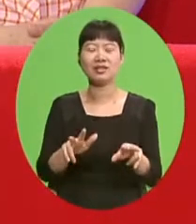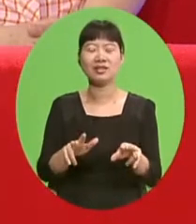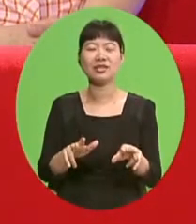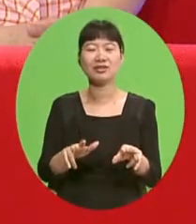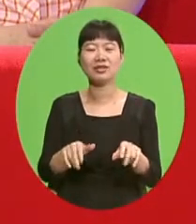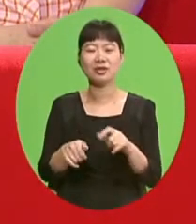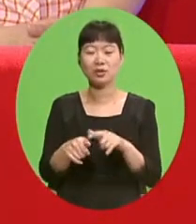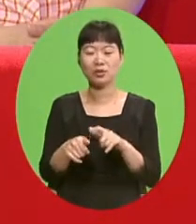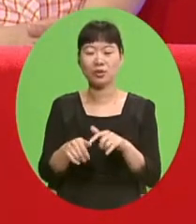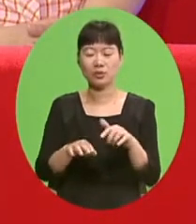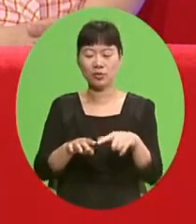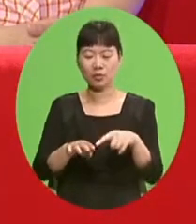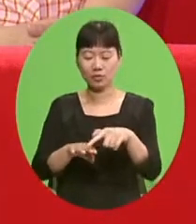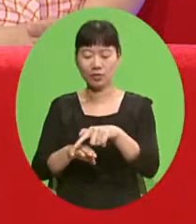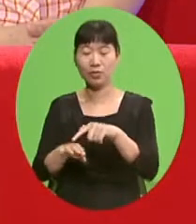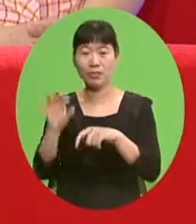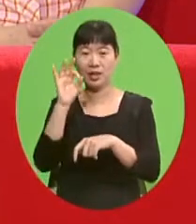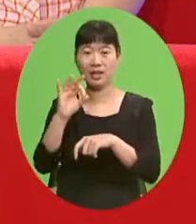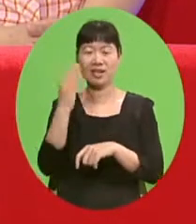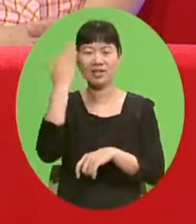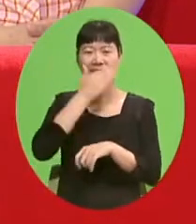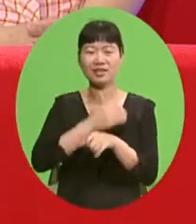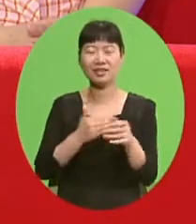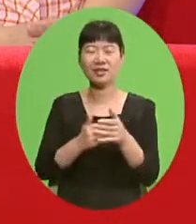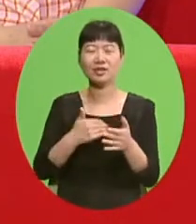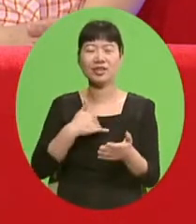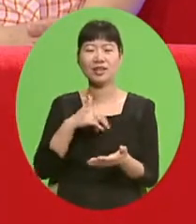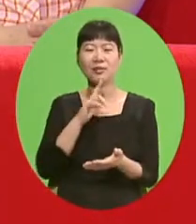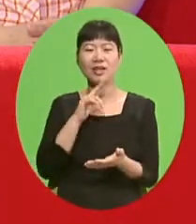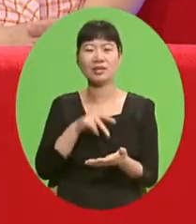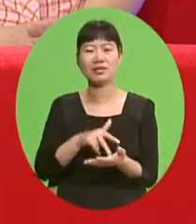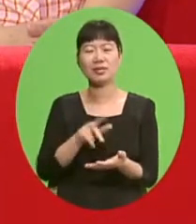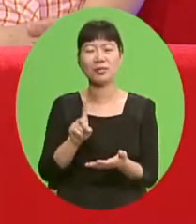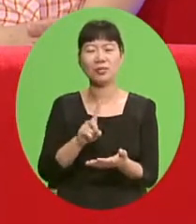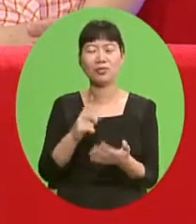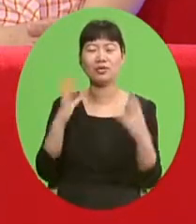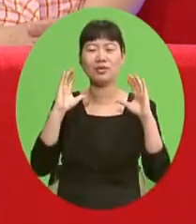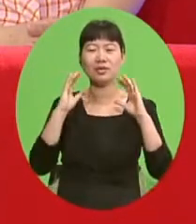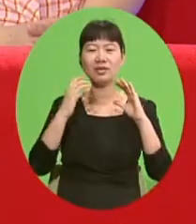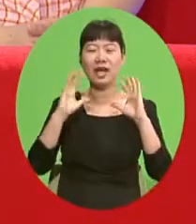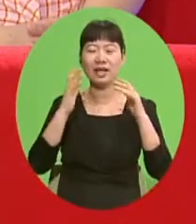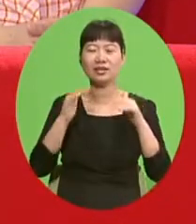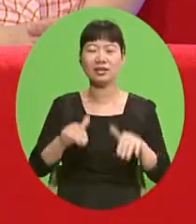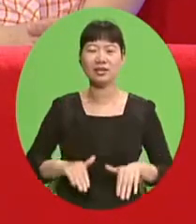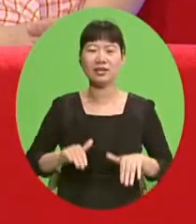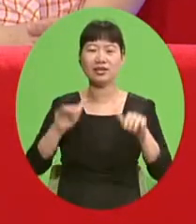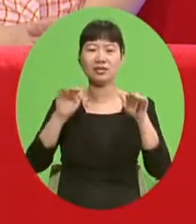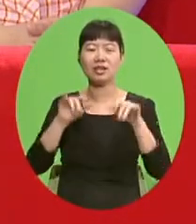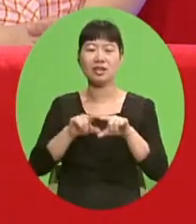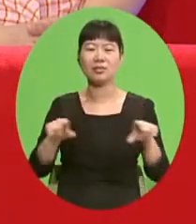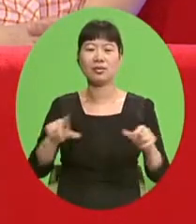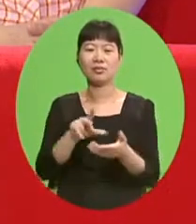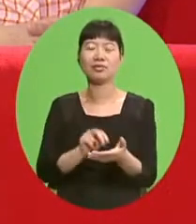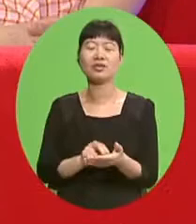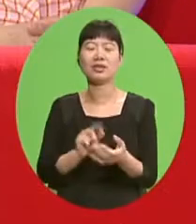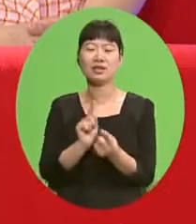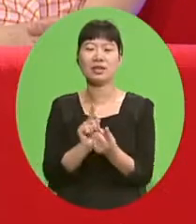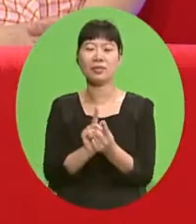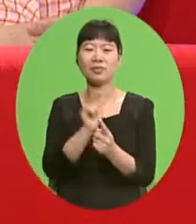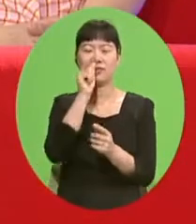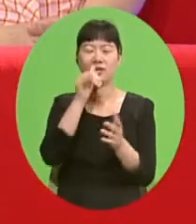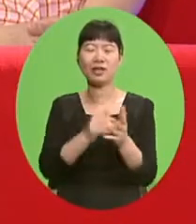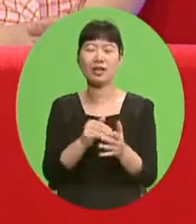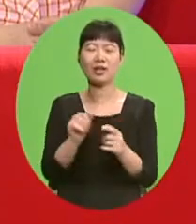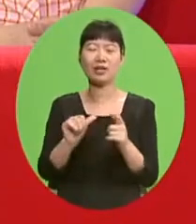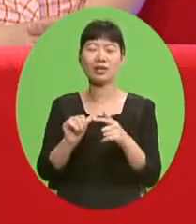손톱이 깨끗합니다. 그래서 제가 말씀드리고자 하는 거는 아이들이 성장하면서 많은 일반적인 문제들을 거쳐가요. 어쩜 이렇게